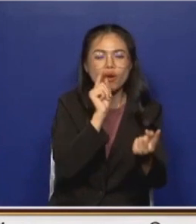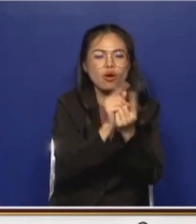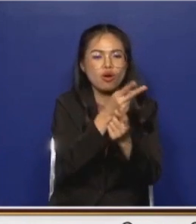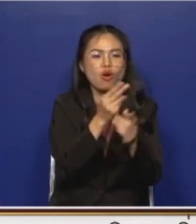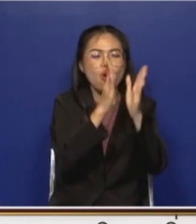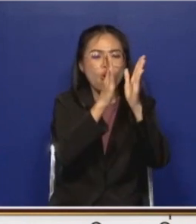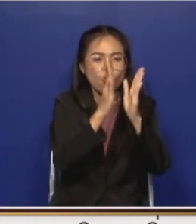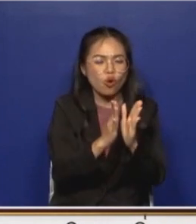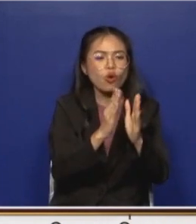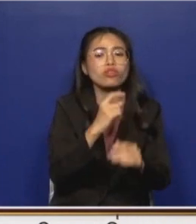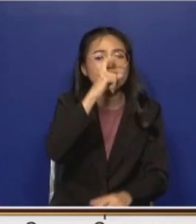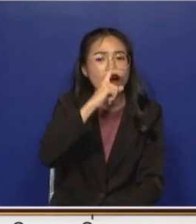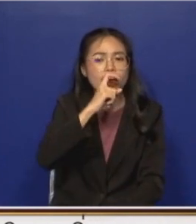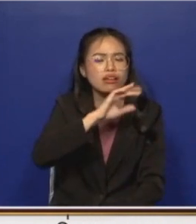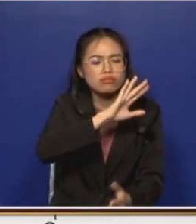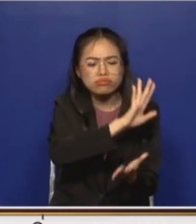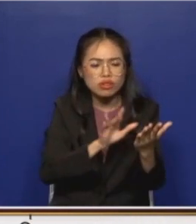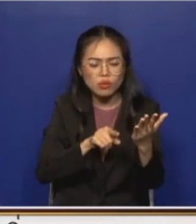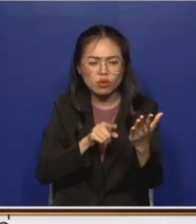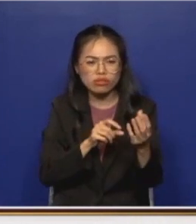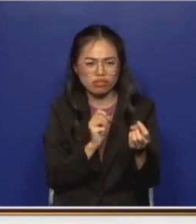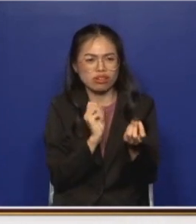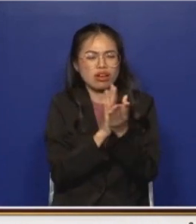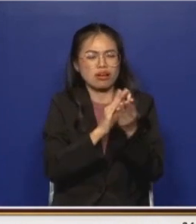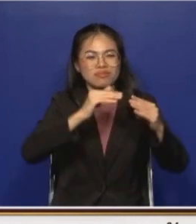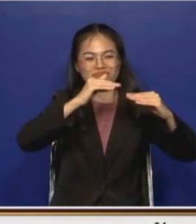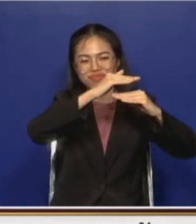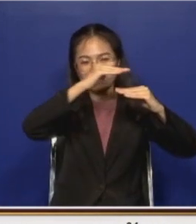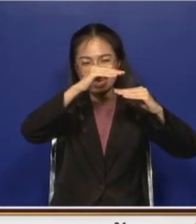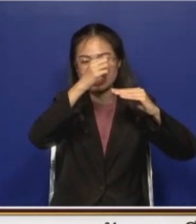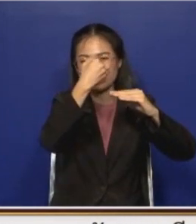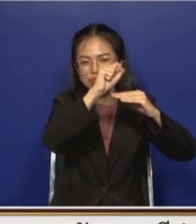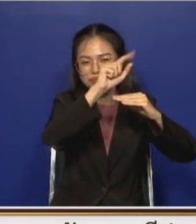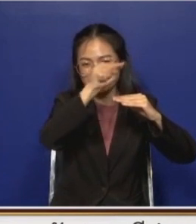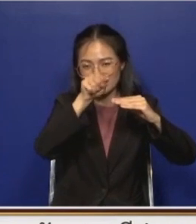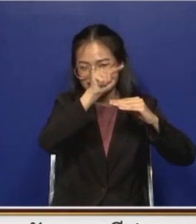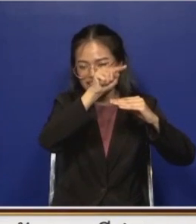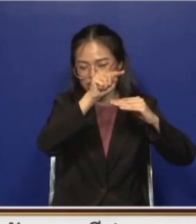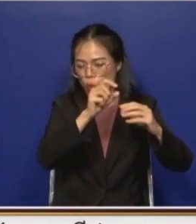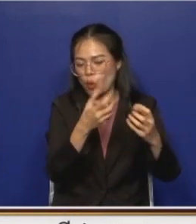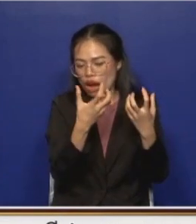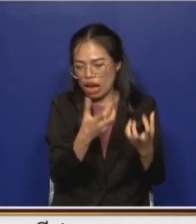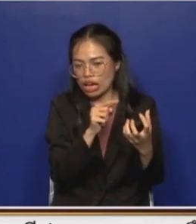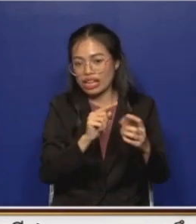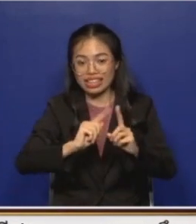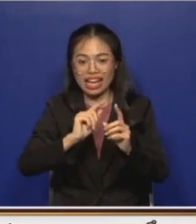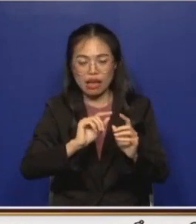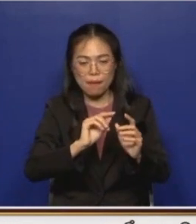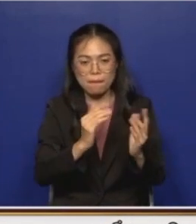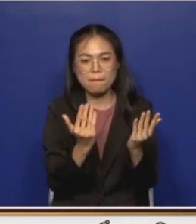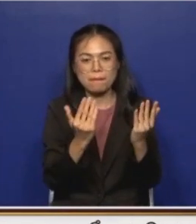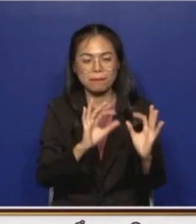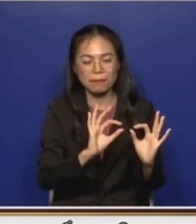อนนั้นเราเดือดร้อนเฉพาะ 15% บนฮะแต่พอปี2560นะฮะต